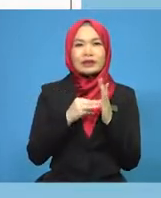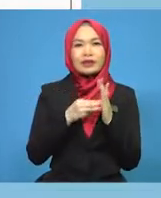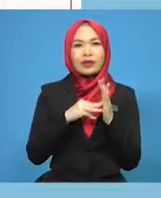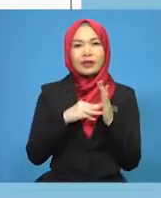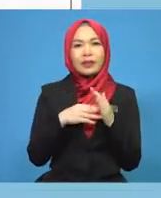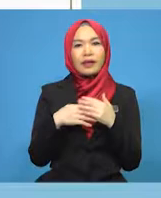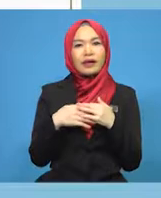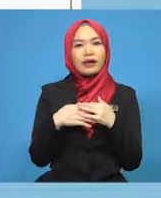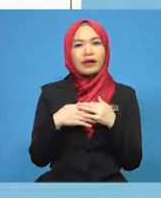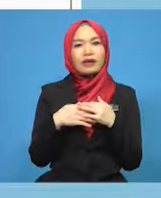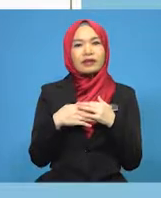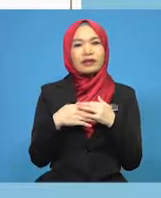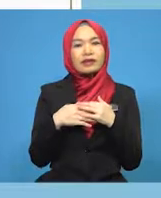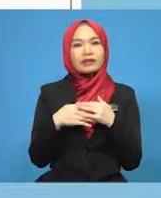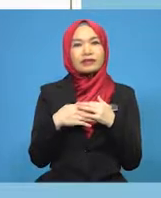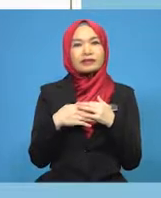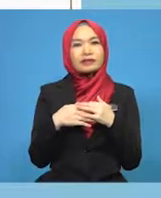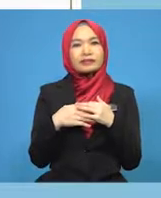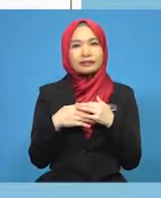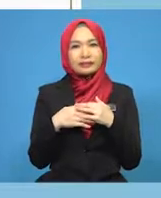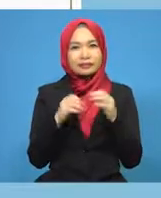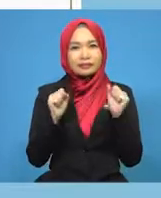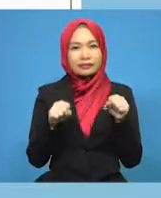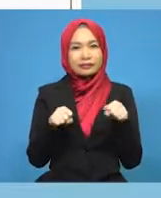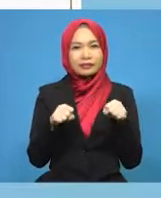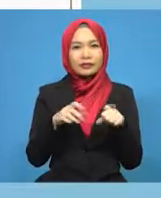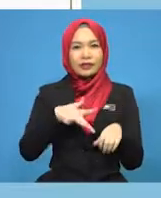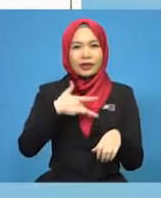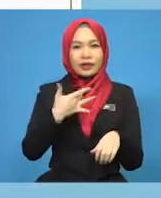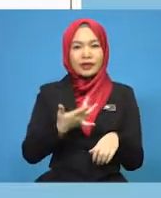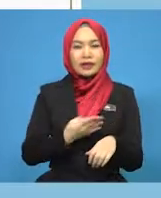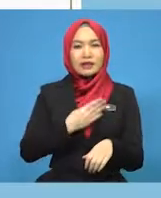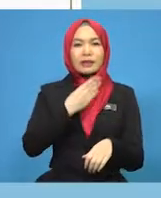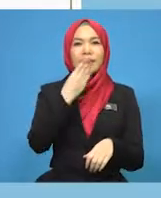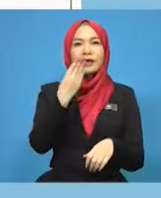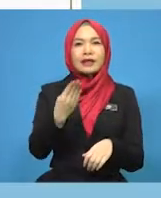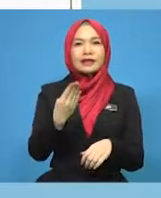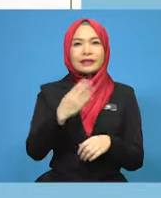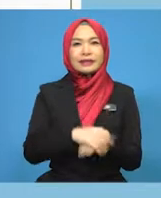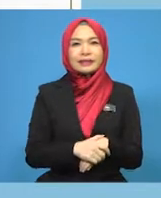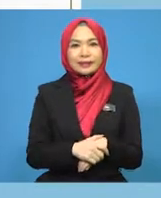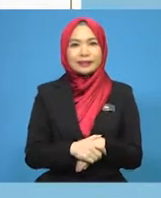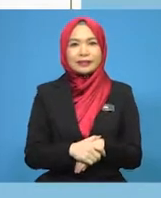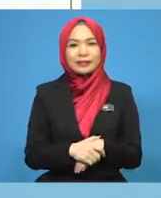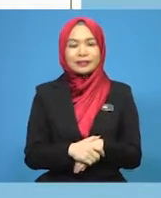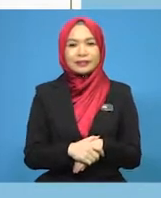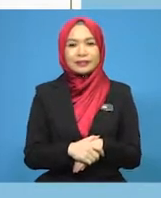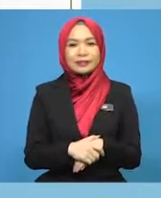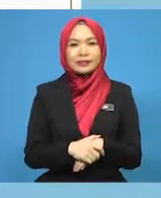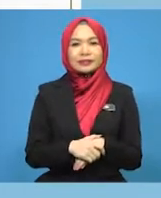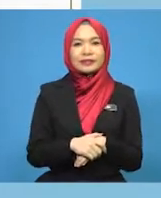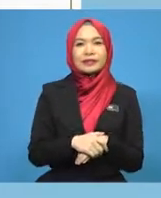rasa bahagia dan seolah-olah ingin menimbulkan hasrat untuk bermain. Dari segi